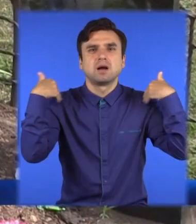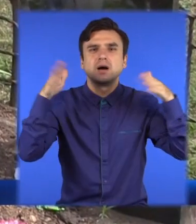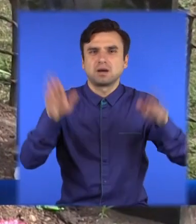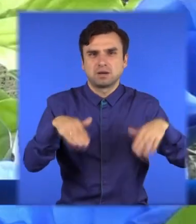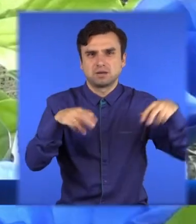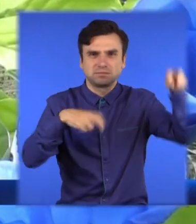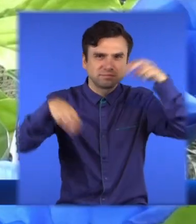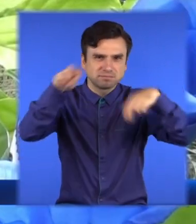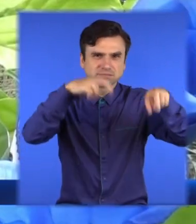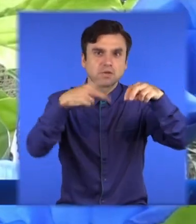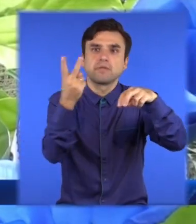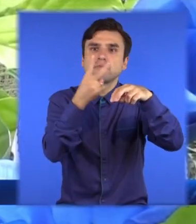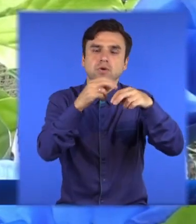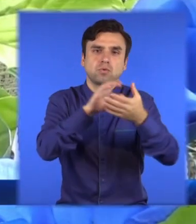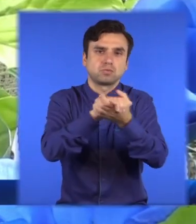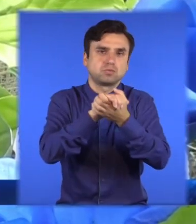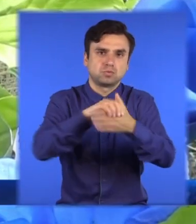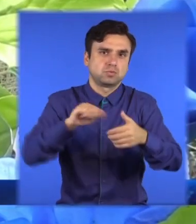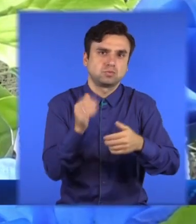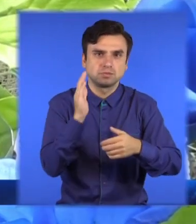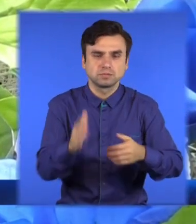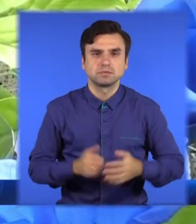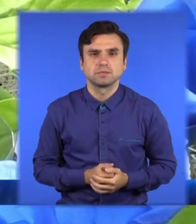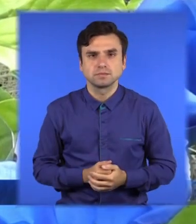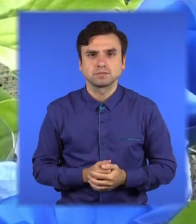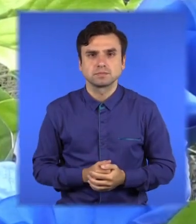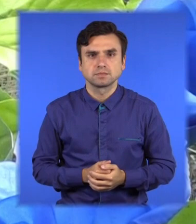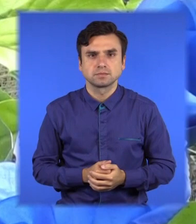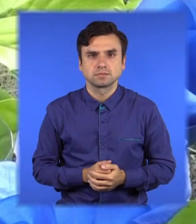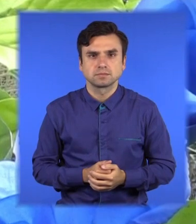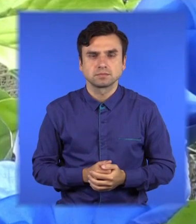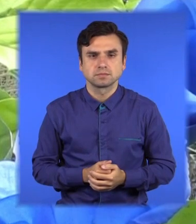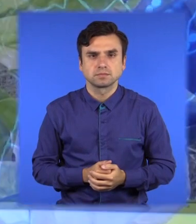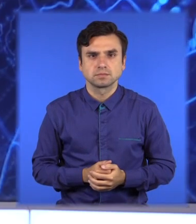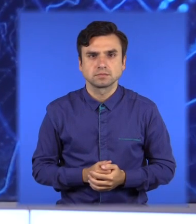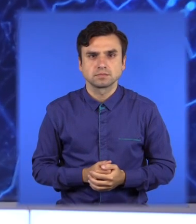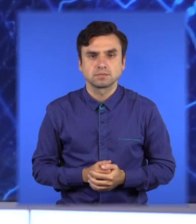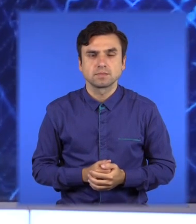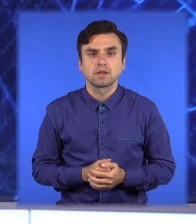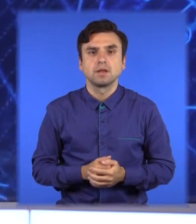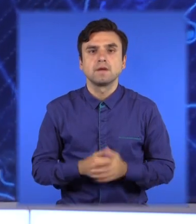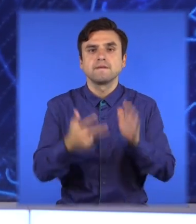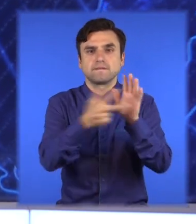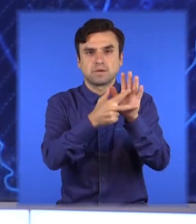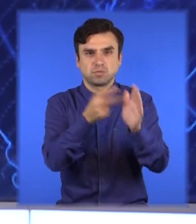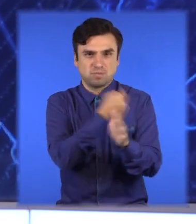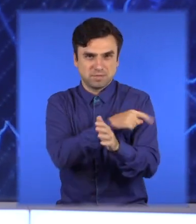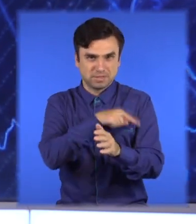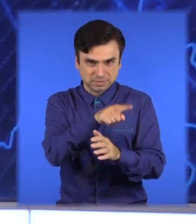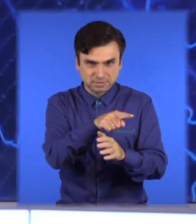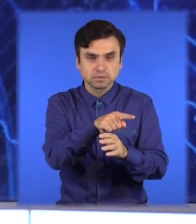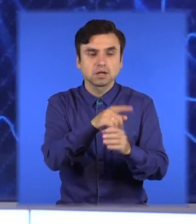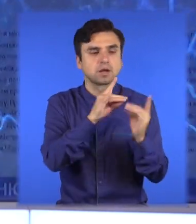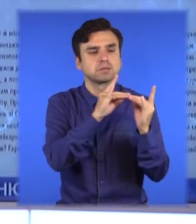справжнім другом. Ганна Штонда, Нікіта Бондаренко, Перший міський. Зберегти доросле відділення